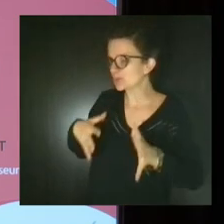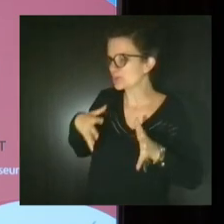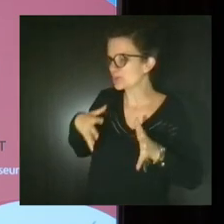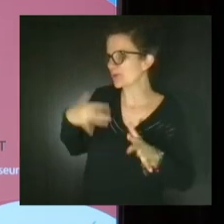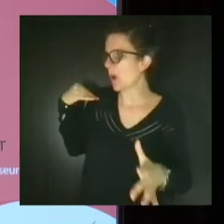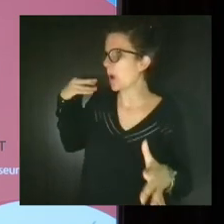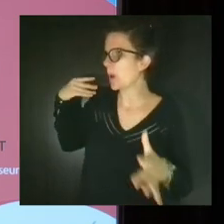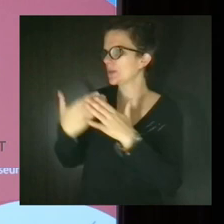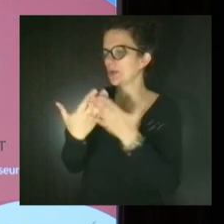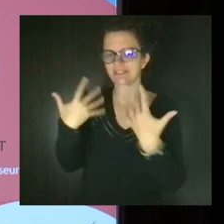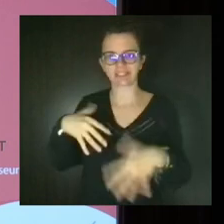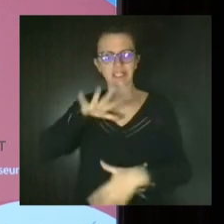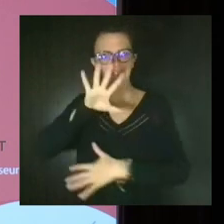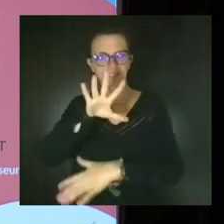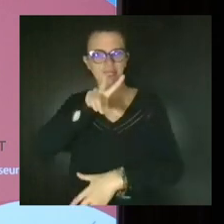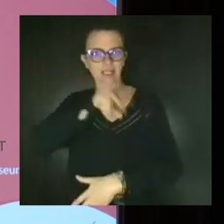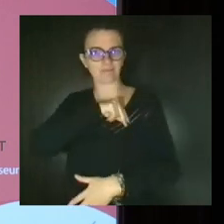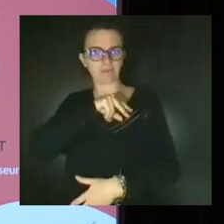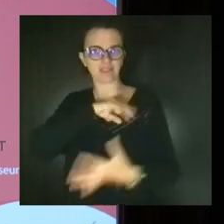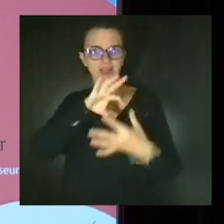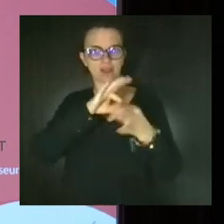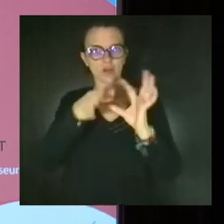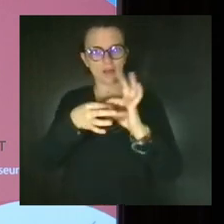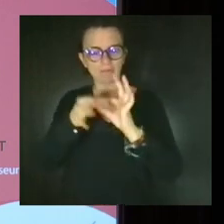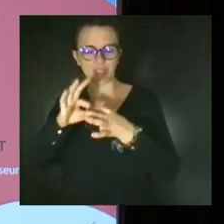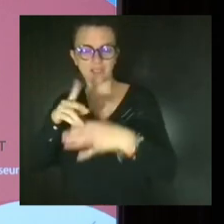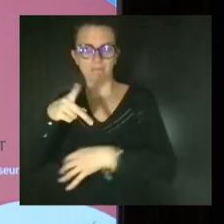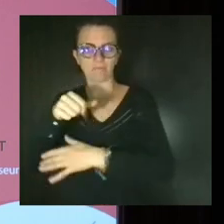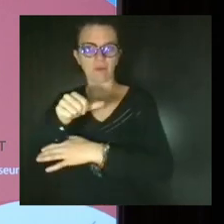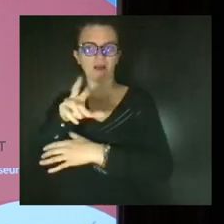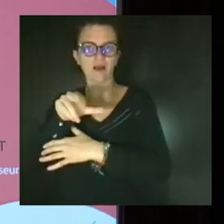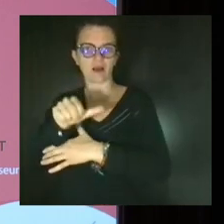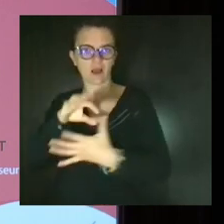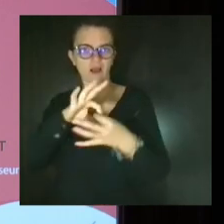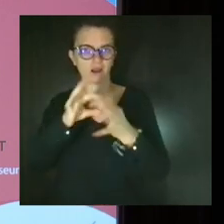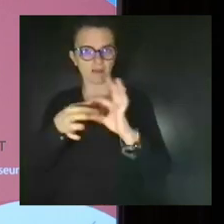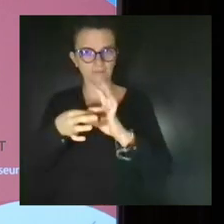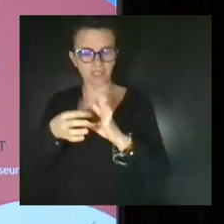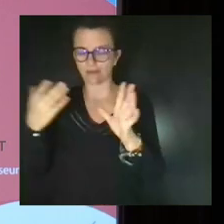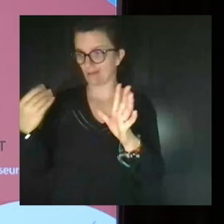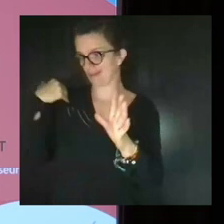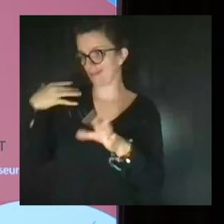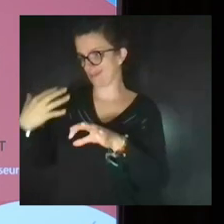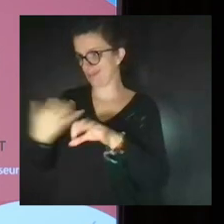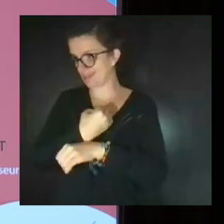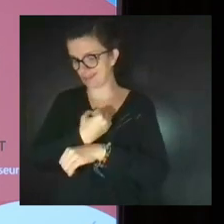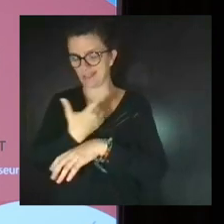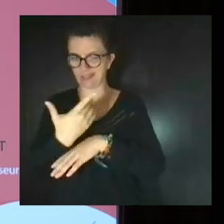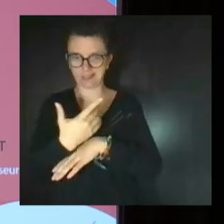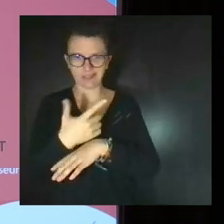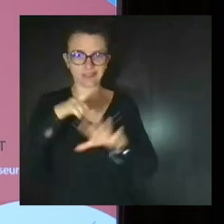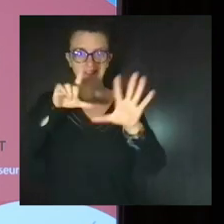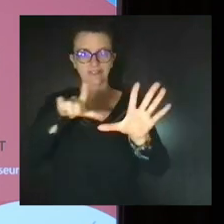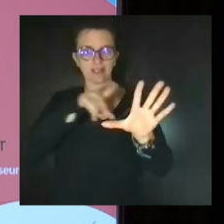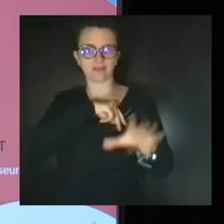5 médailles olympiques, paralympiques, et il vient de gagner à Tokyo 7 médailles de bronze. Alors, il est passé en